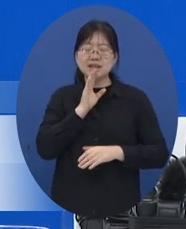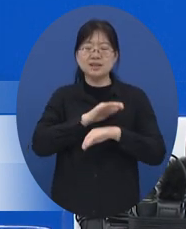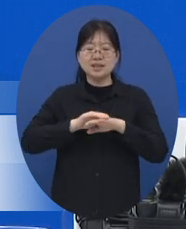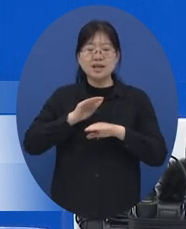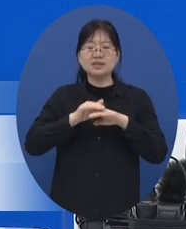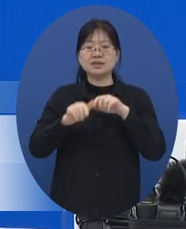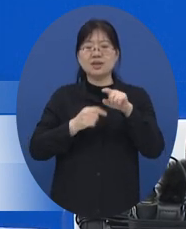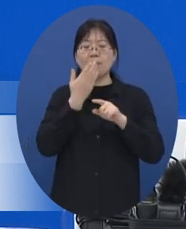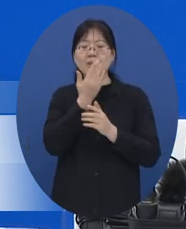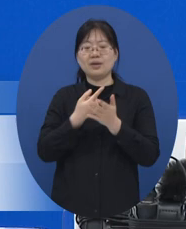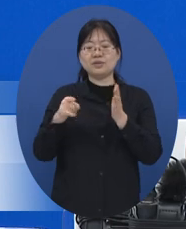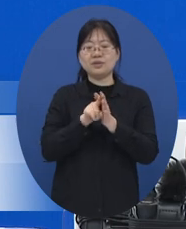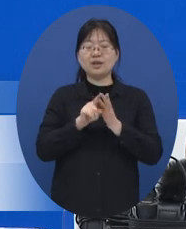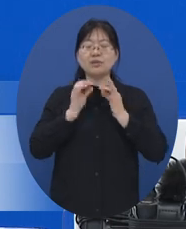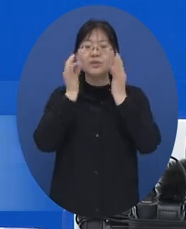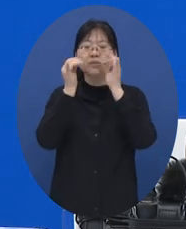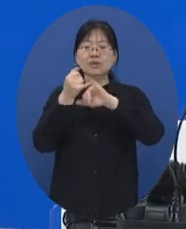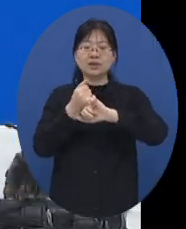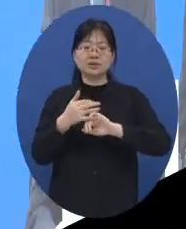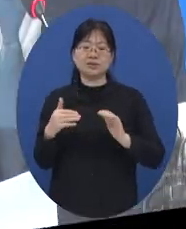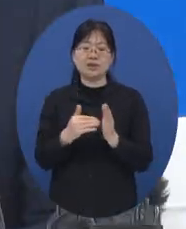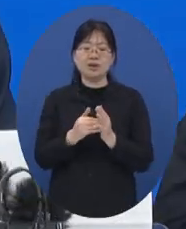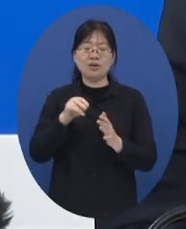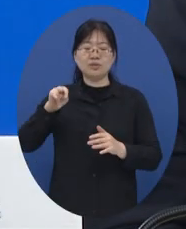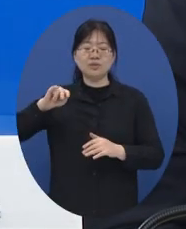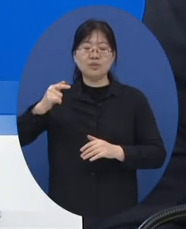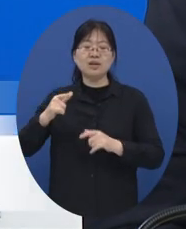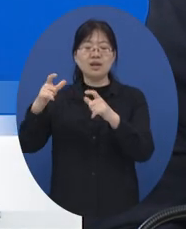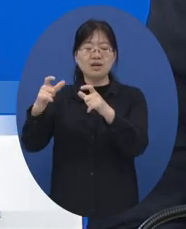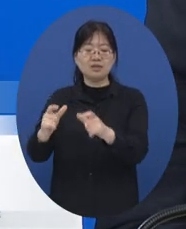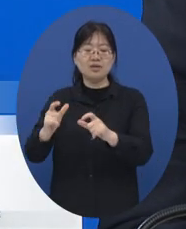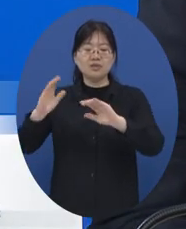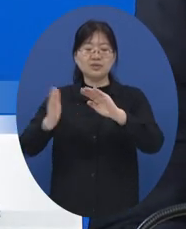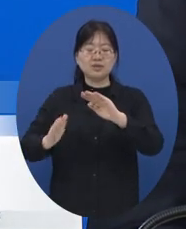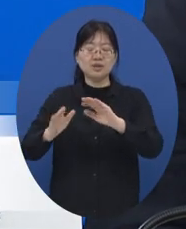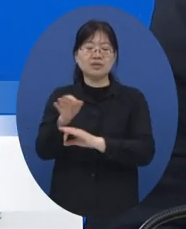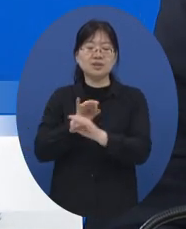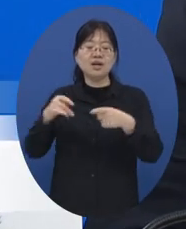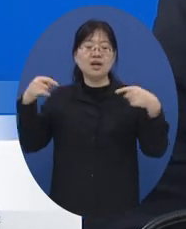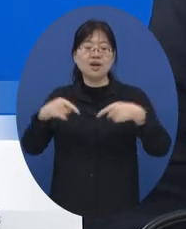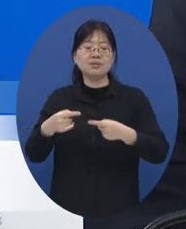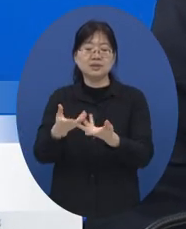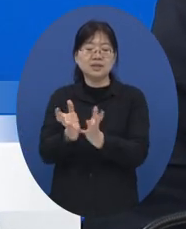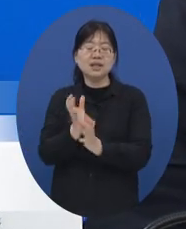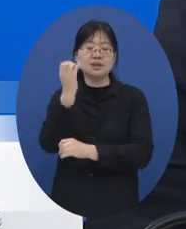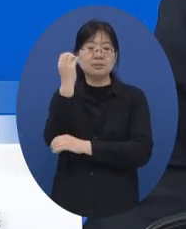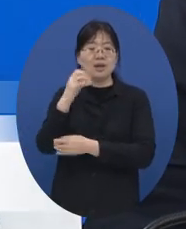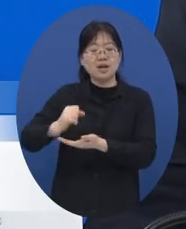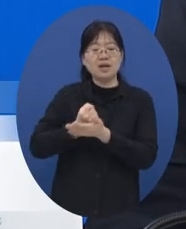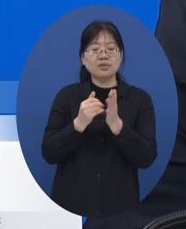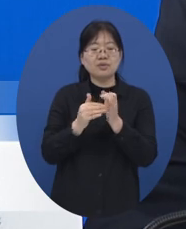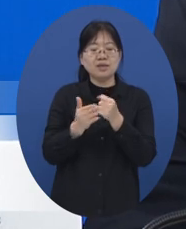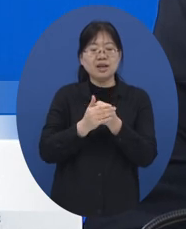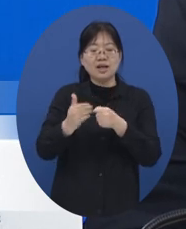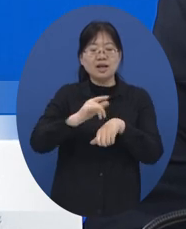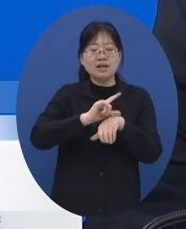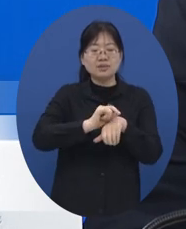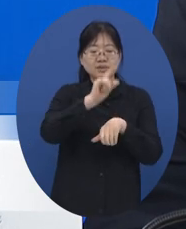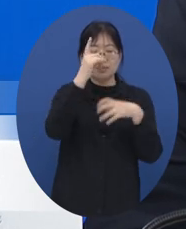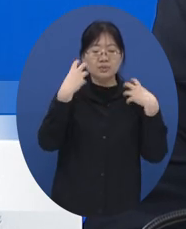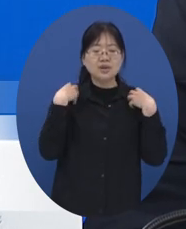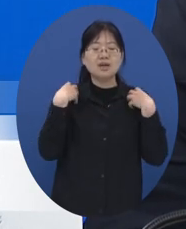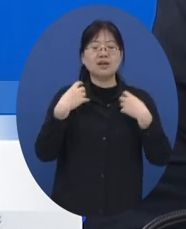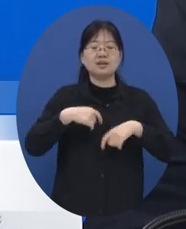현장에서 정말로 제대로 실천될 수 있도록 최선을 다하겠습니다. 수도권 공정경제협의체를 기반으로 해서 우리 지방정부의